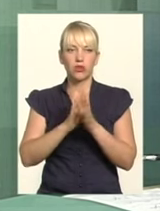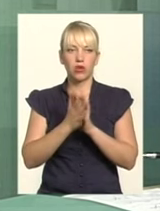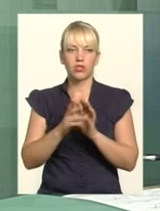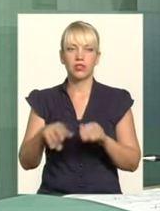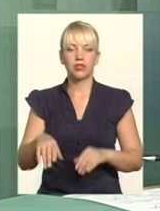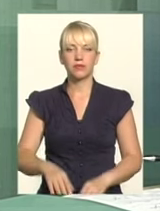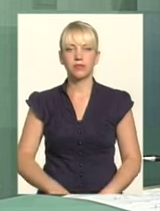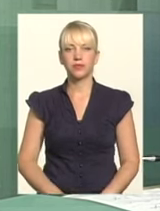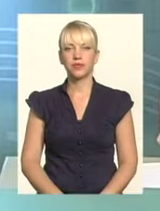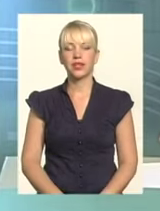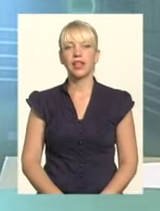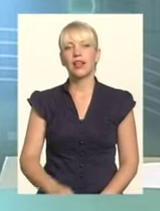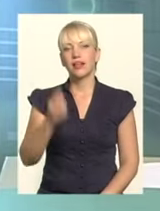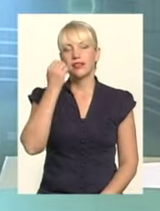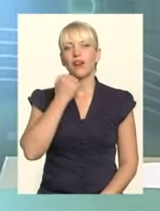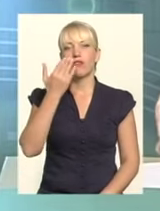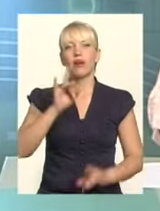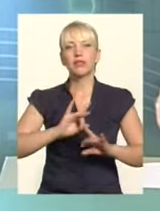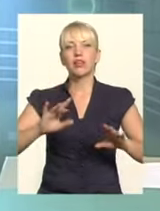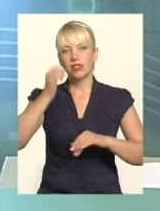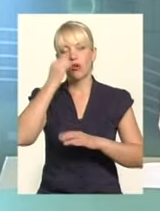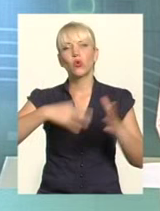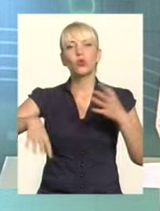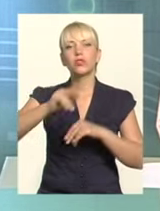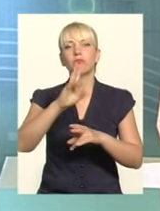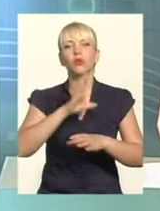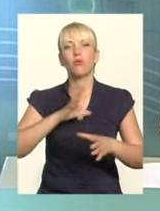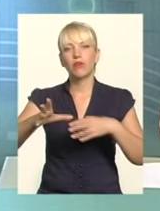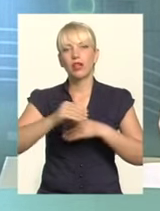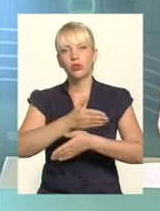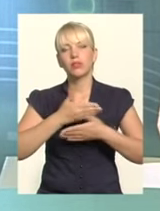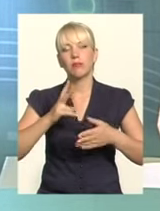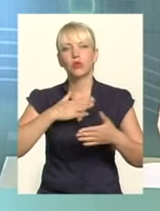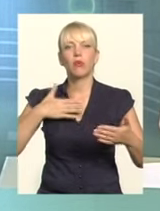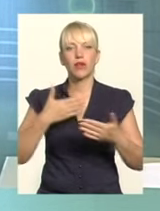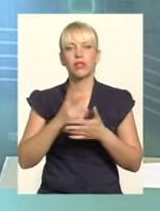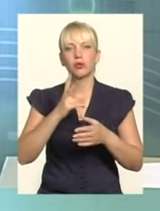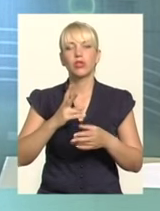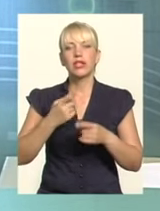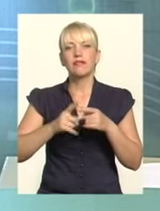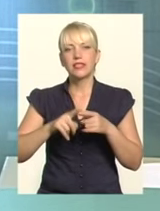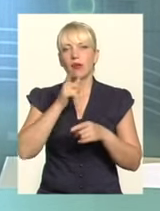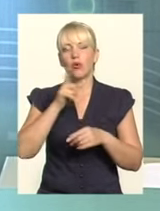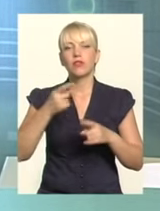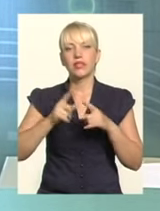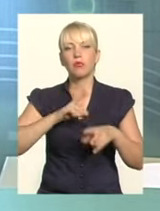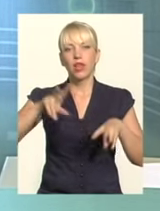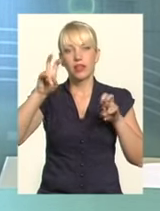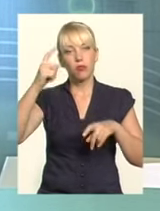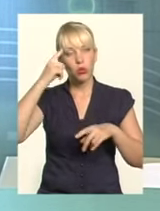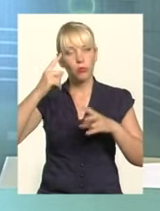на соцзахист. Дякую вам за роз'яснення. Дякую усім, хто був активний. Дякую всім, хто був із нами у цій порі. Це була тема.